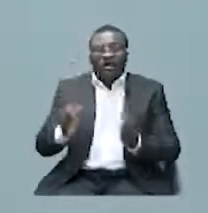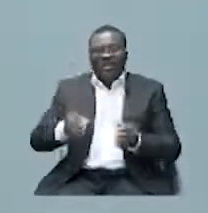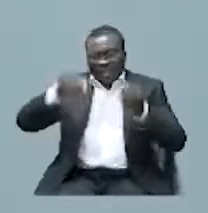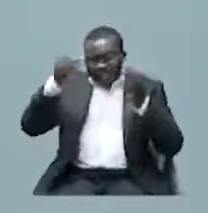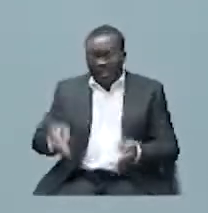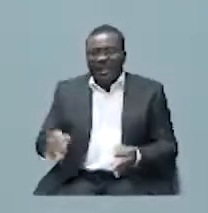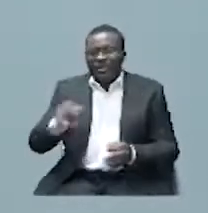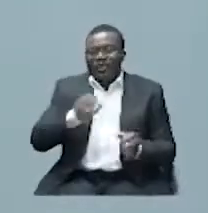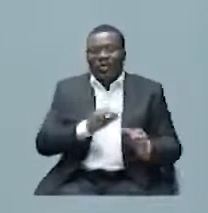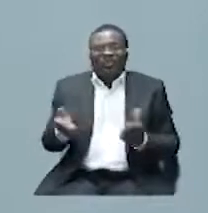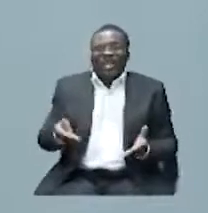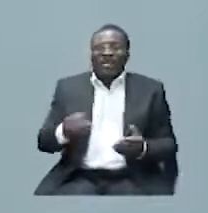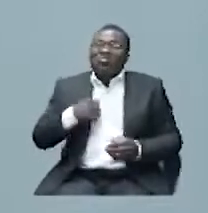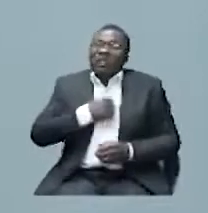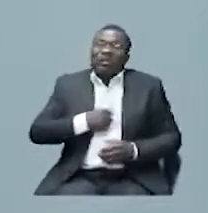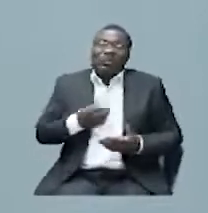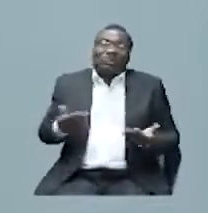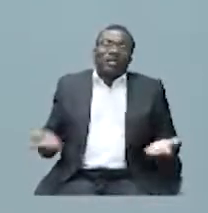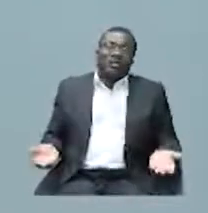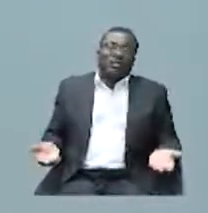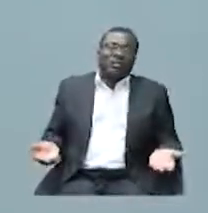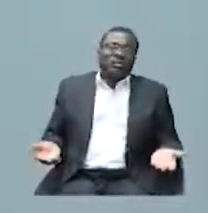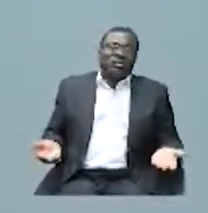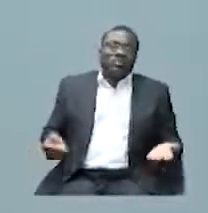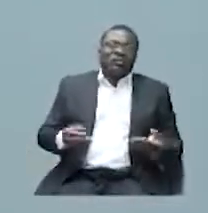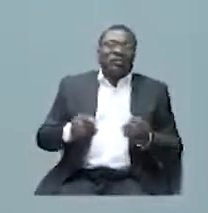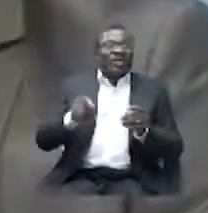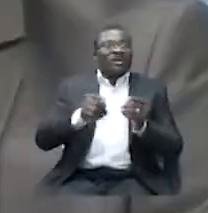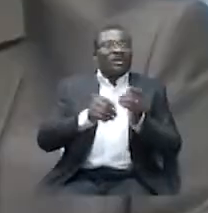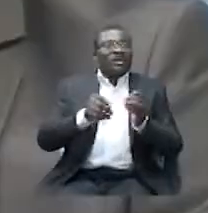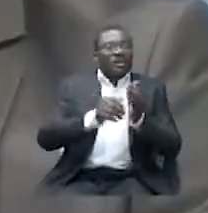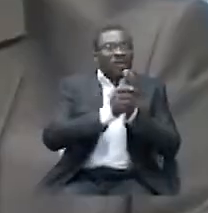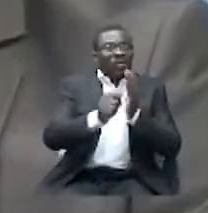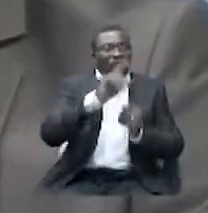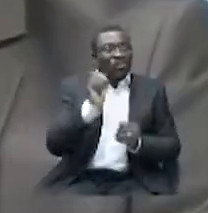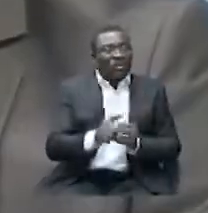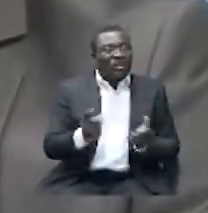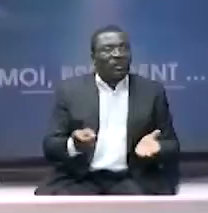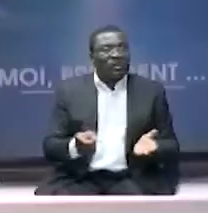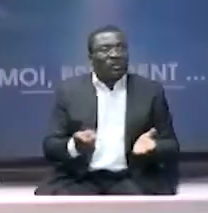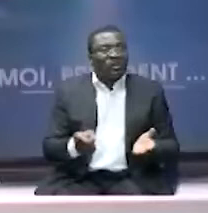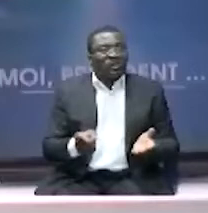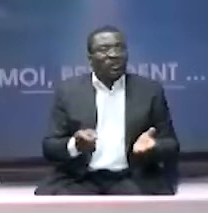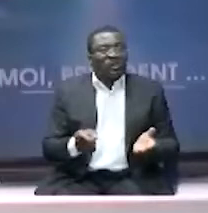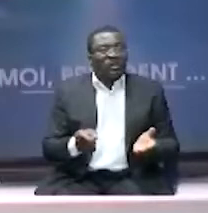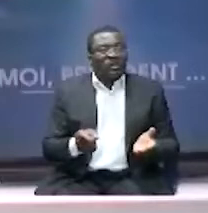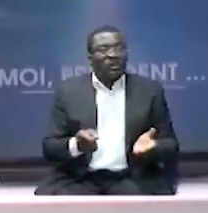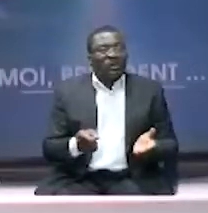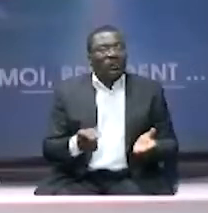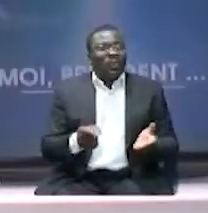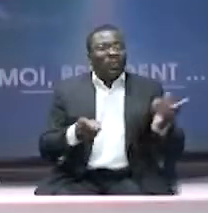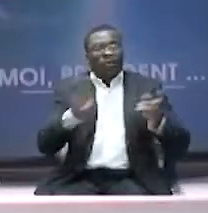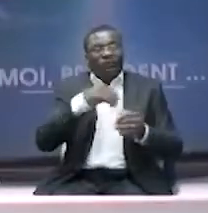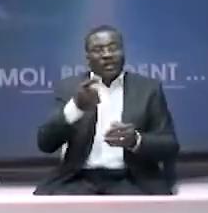faut faire dans le secteur agricole, malheureusement. Et ceux qui sont incompétents, ce ne sont pas les gens brillants. Donc vous voulez dire que c'est au niveau des instances